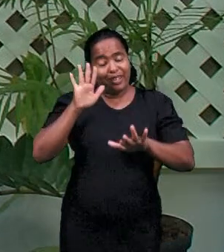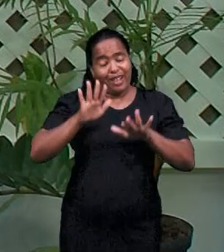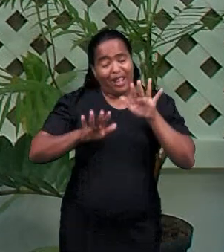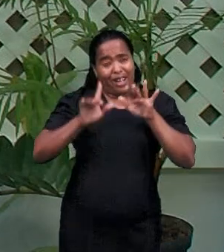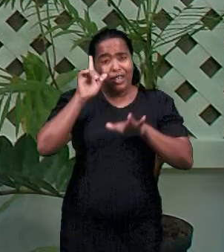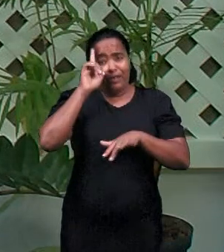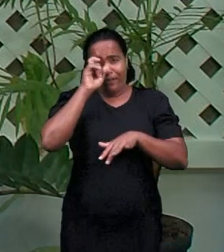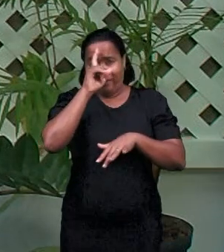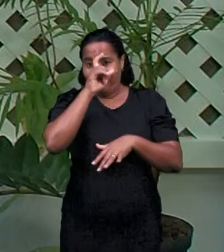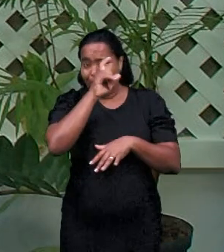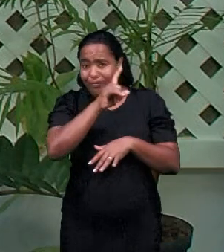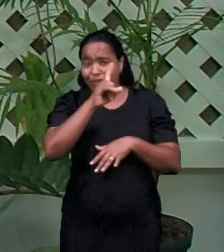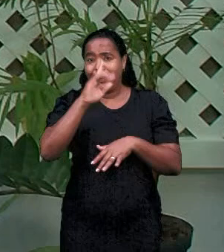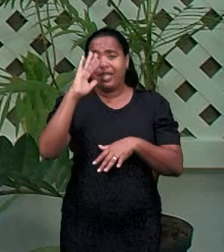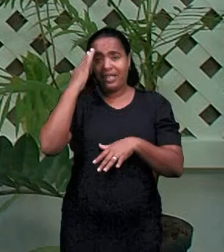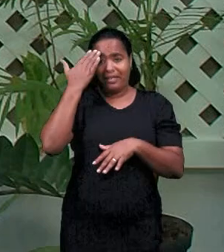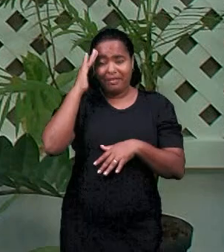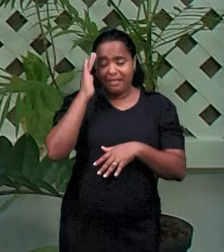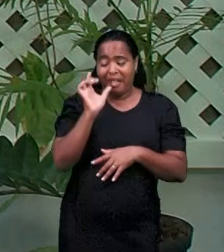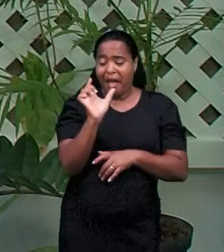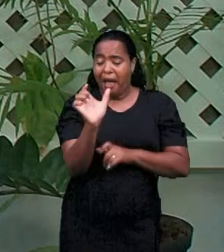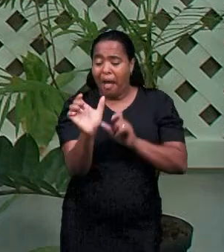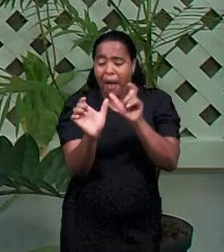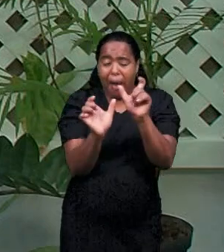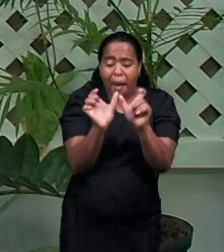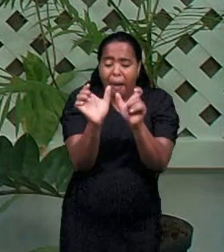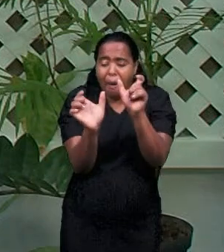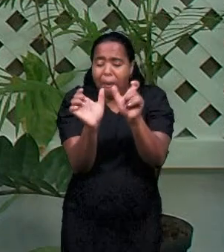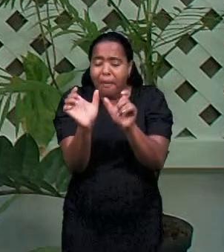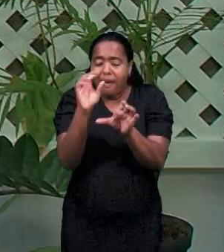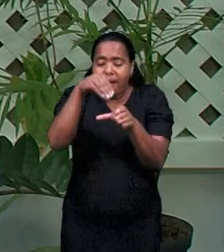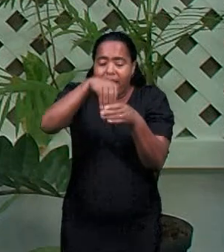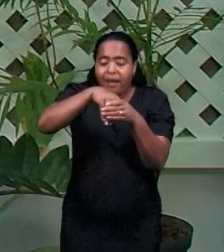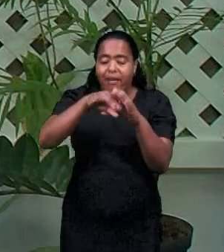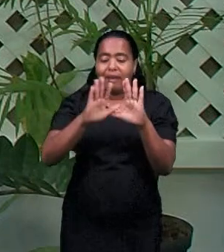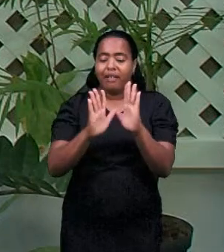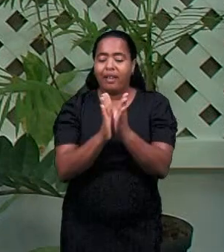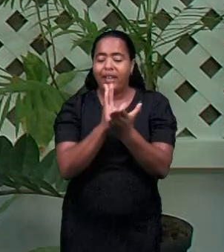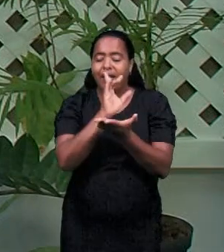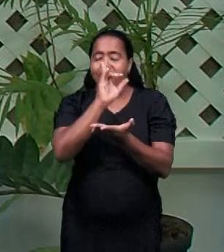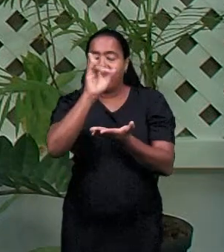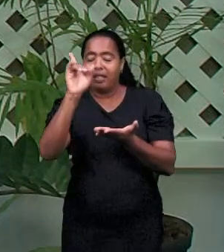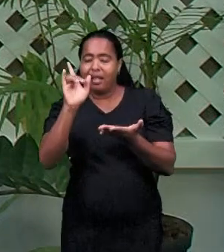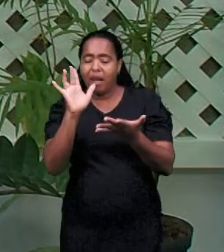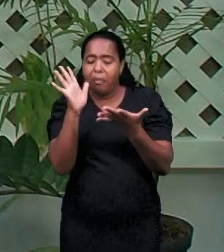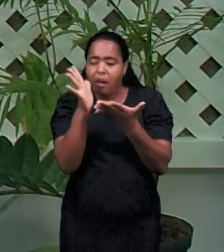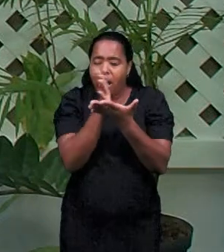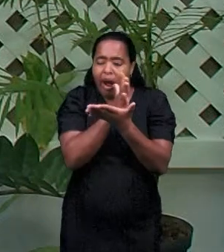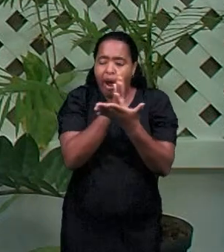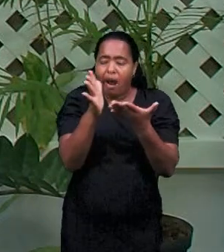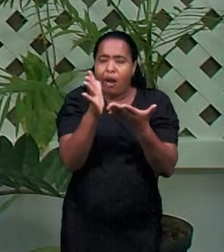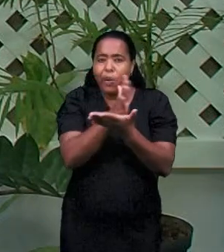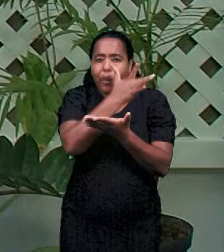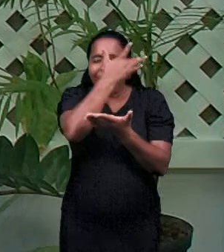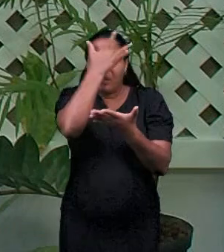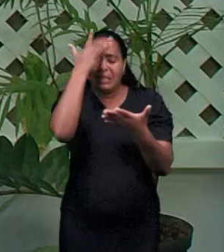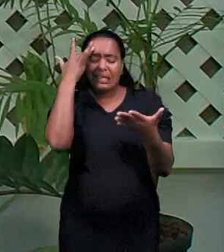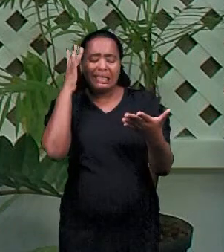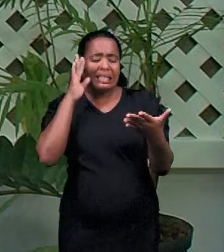compris. Ce sont des mots qui sont dans la Bible, ce sont des mots que les personnes, des fois, n'arrivent pas à